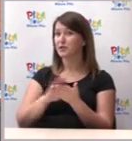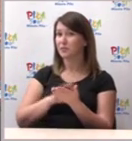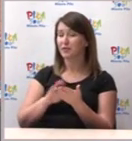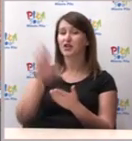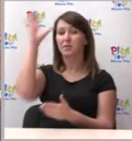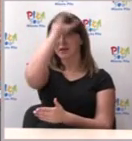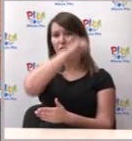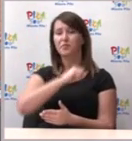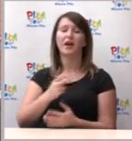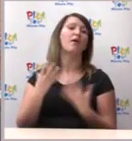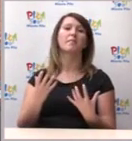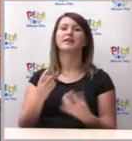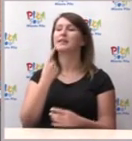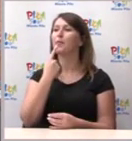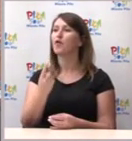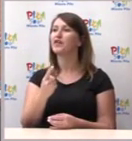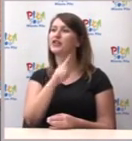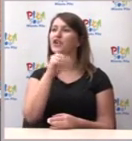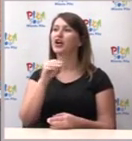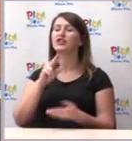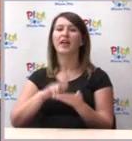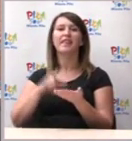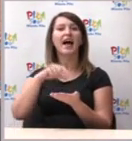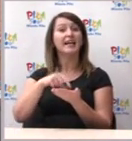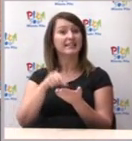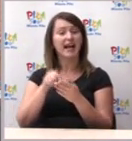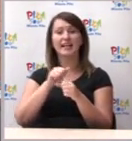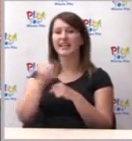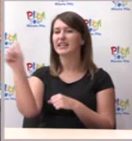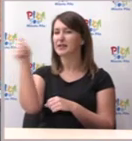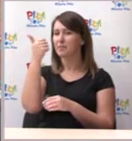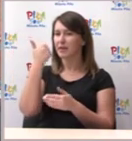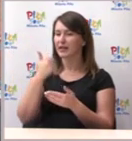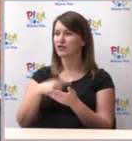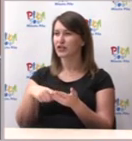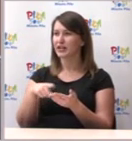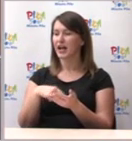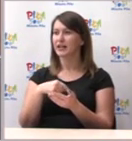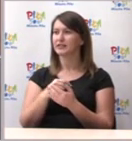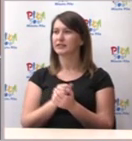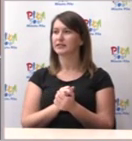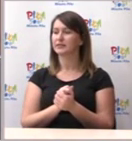Pawła Jarczaka dostrzegło na sali po raz pierwszy w tym gronie